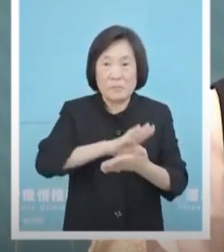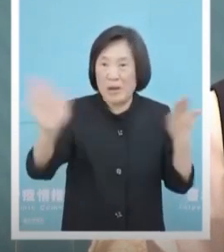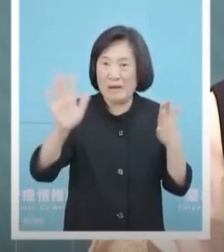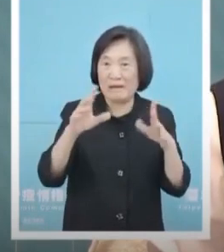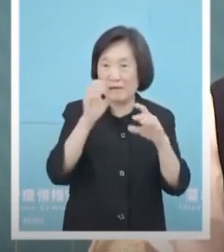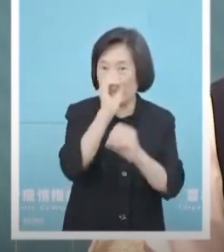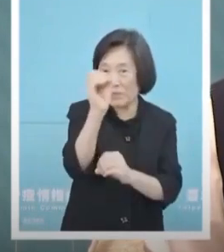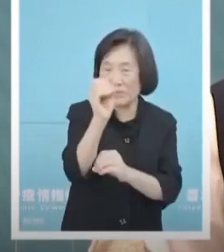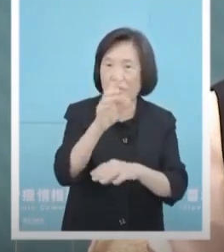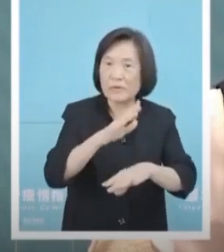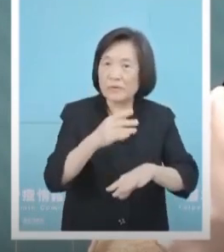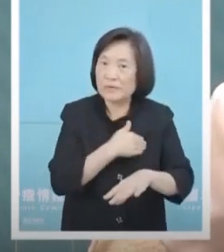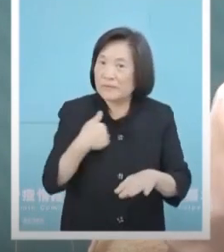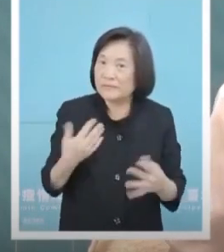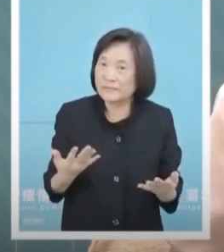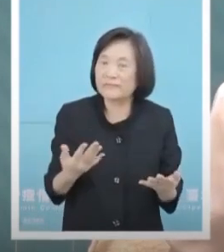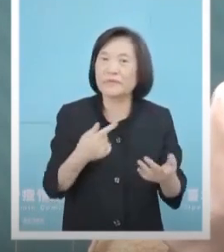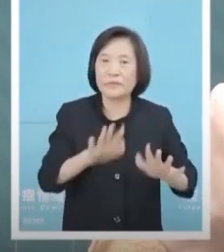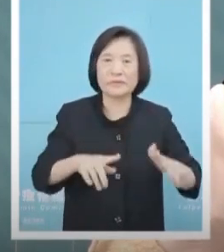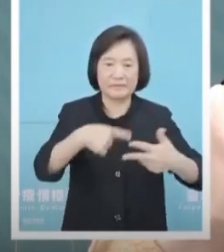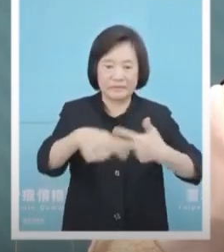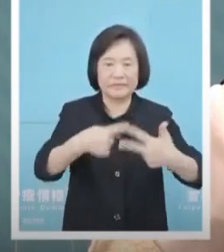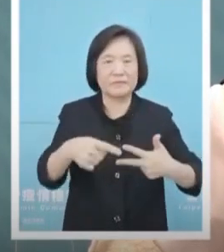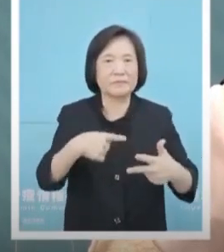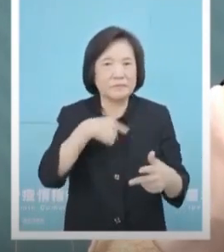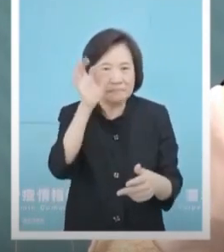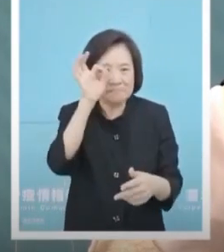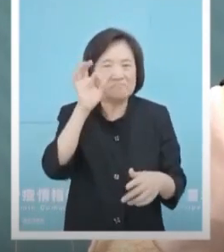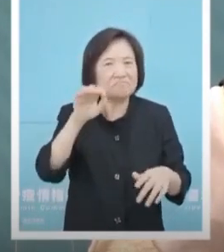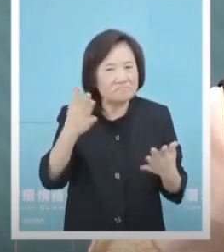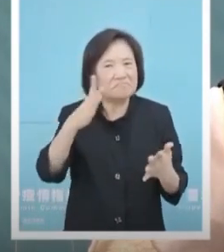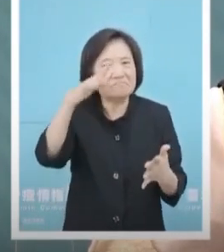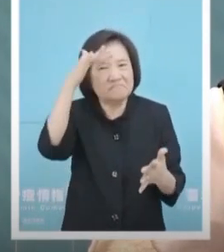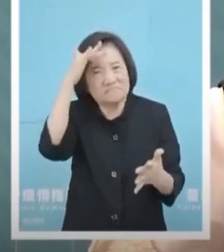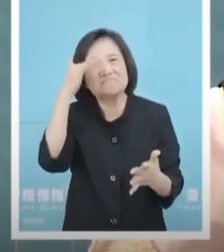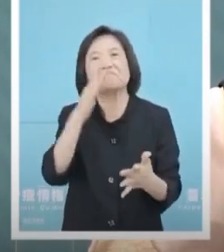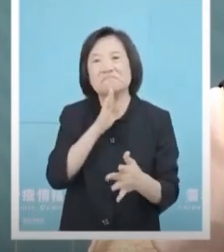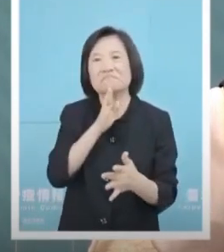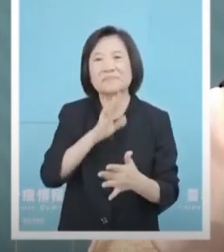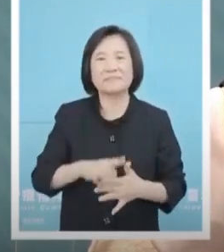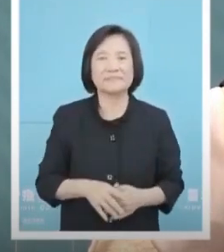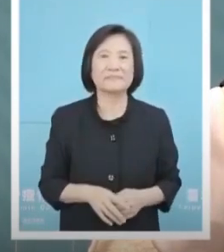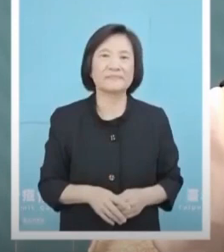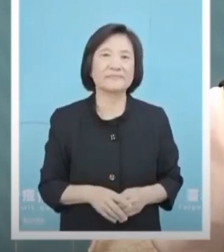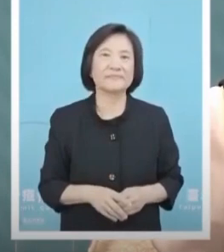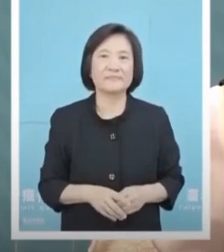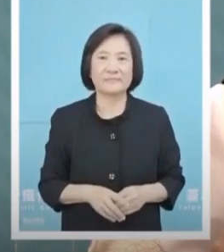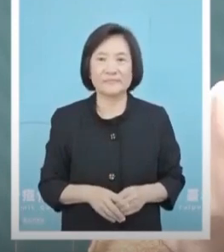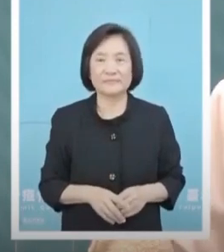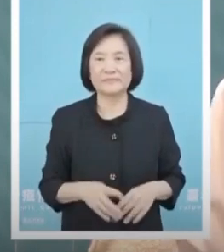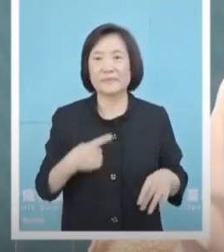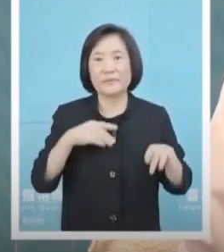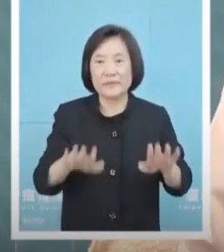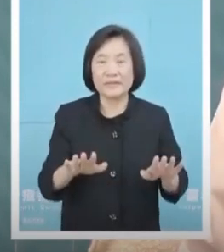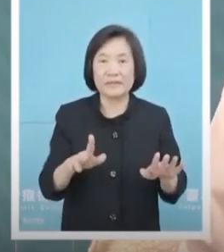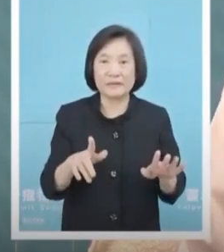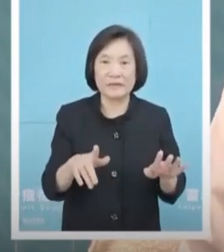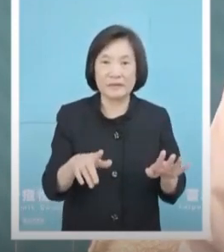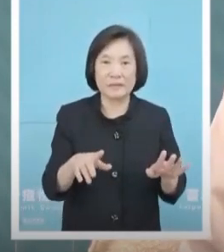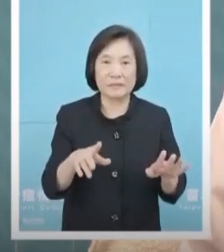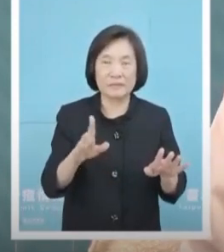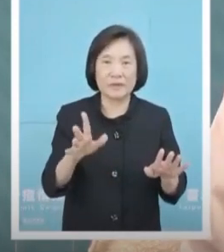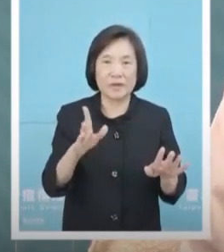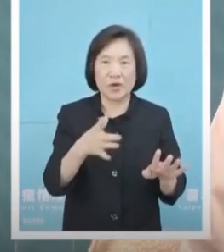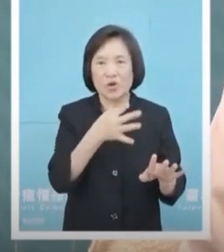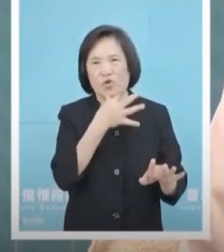你知道吗？我想在这个礼拜大概就知道效果了哈。特别是我们现在最大的问题还